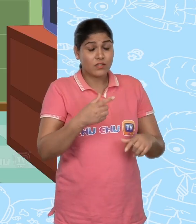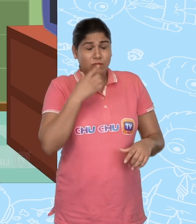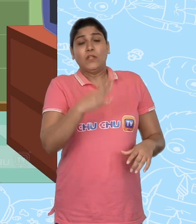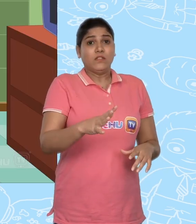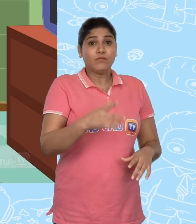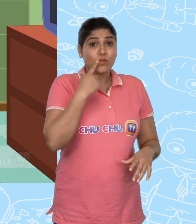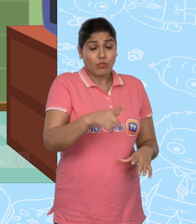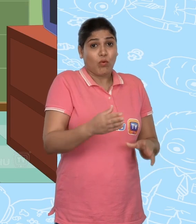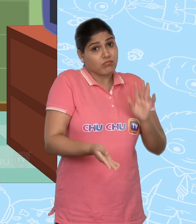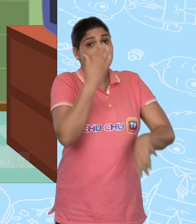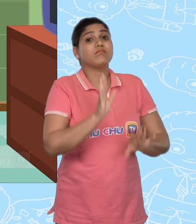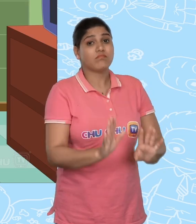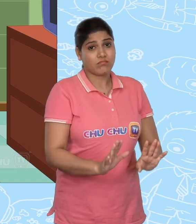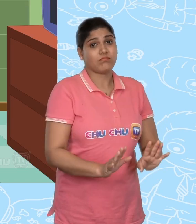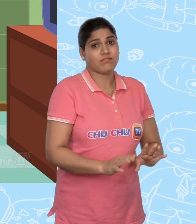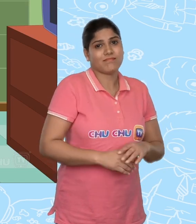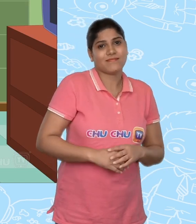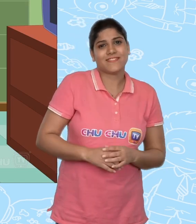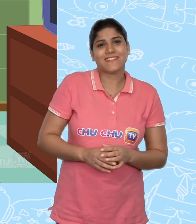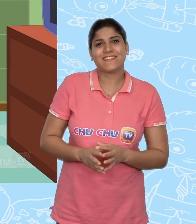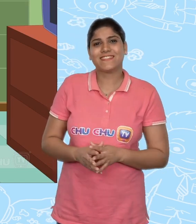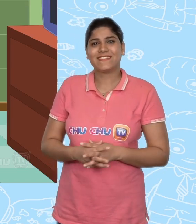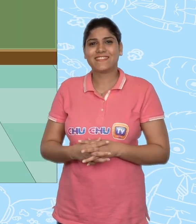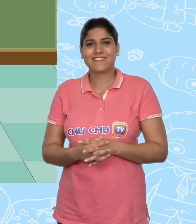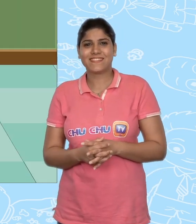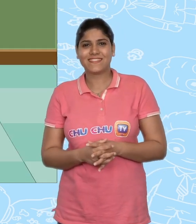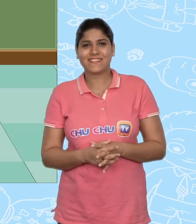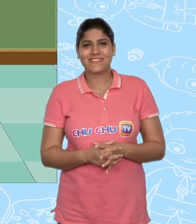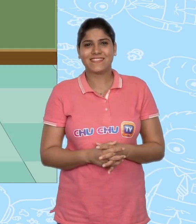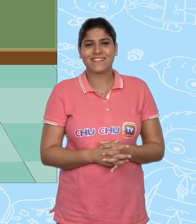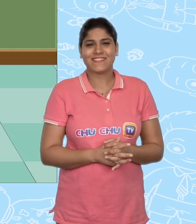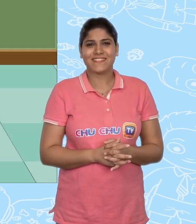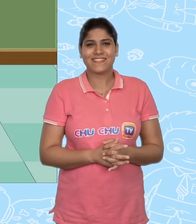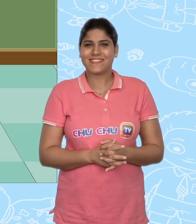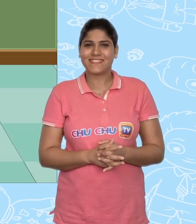जरा ध्यान से, मिर्च काफी तेज हो सकती है।